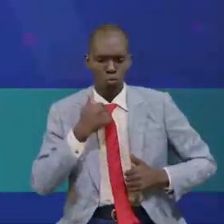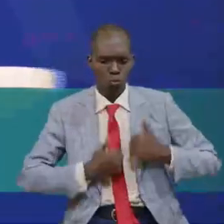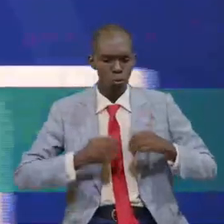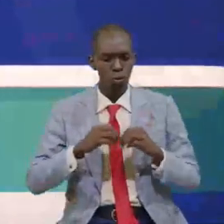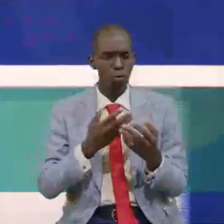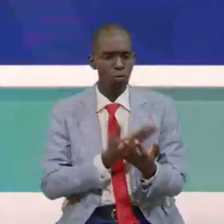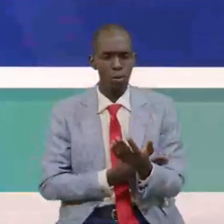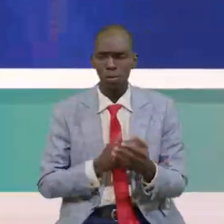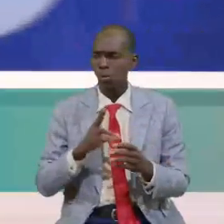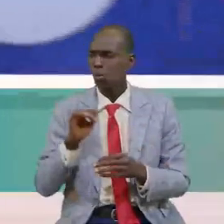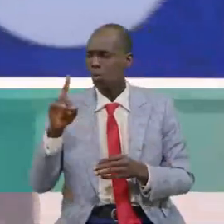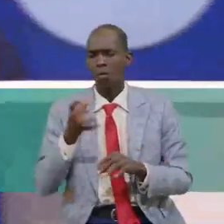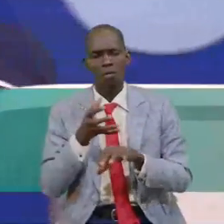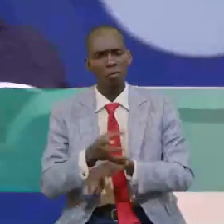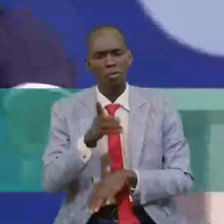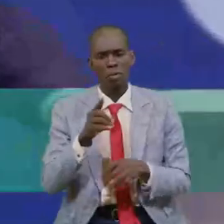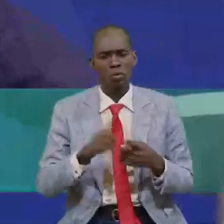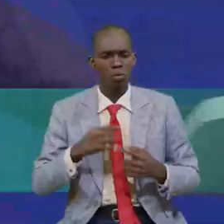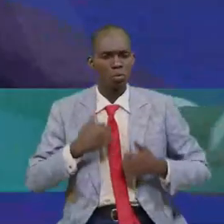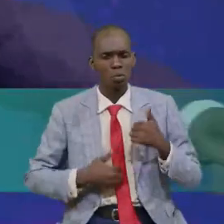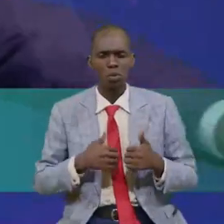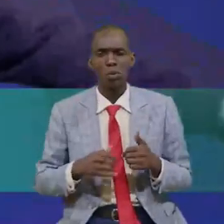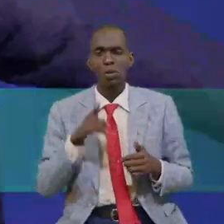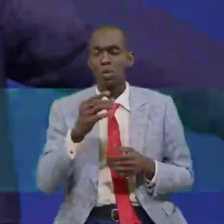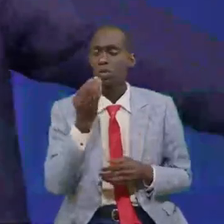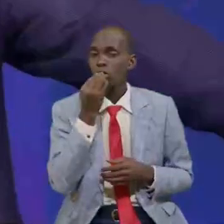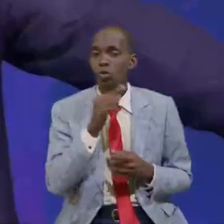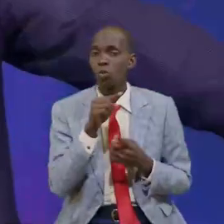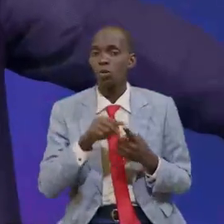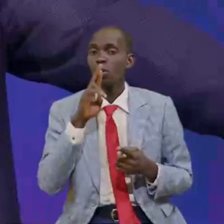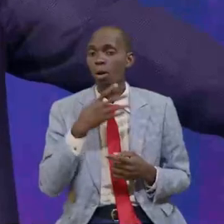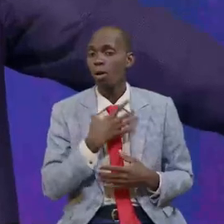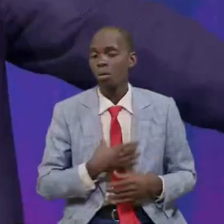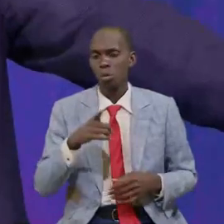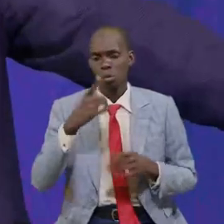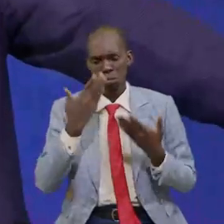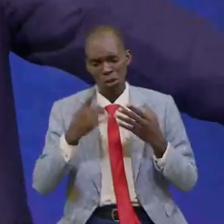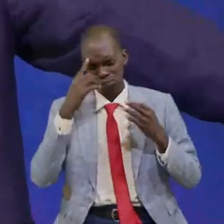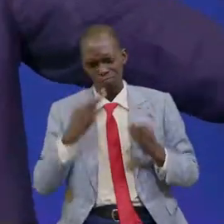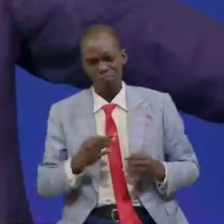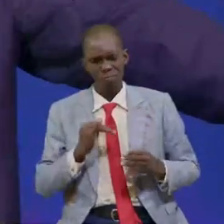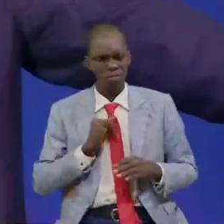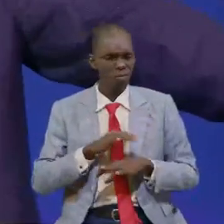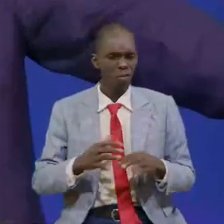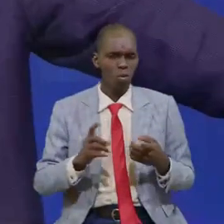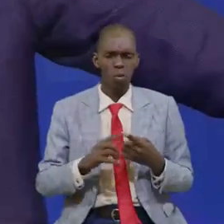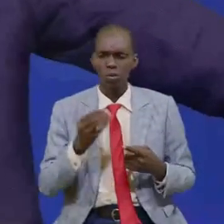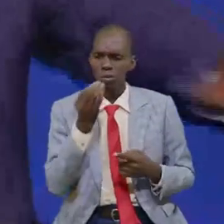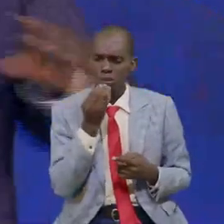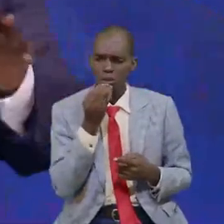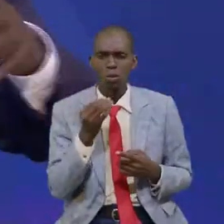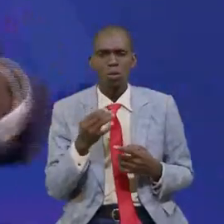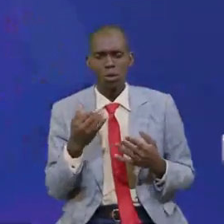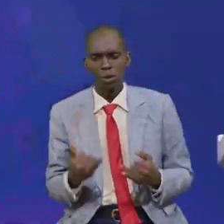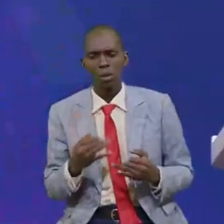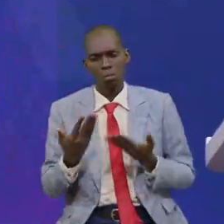vient te forcer. C'est ton libre arbitre. Tu manges quand tu as faim. Tu peux décider que je ne veux même pas manger, même si j'ai faim. Mais pas